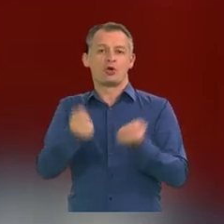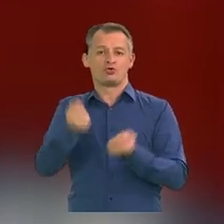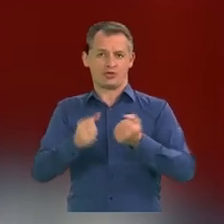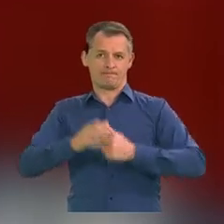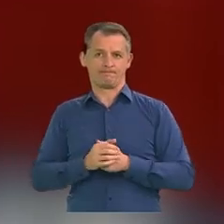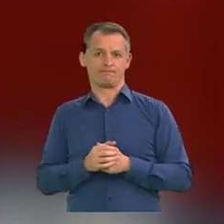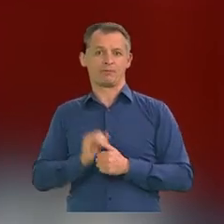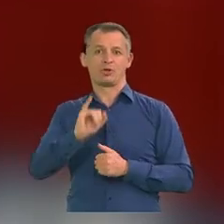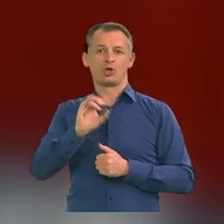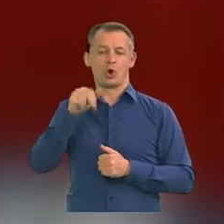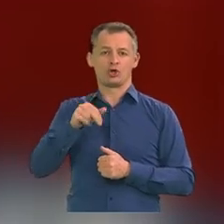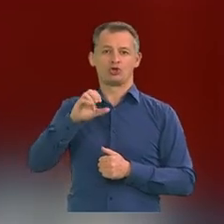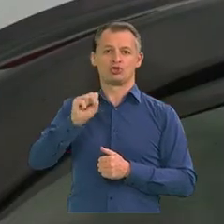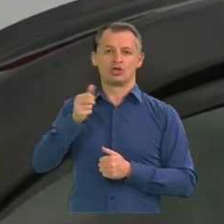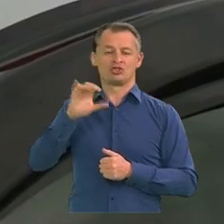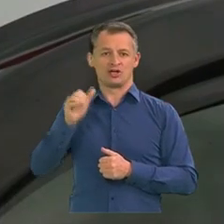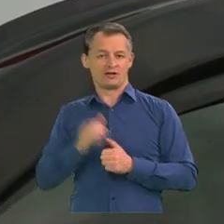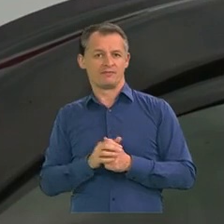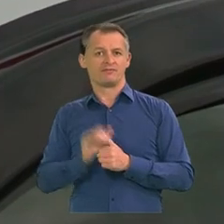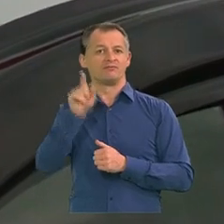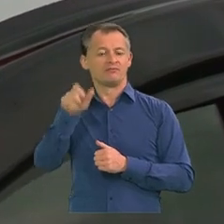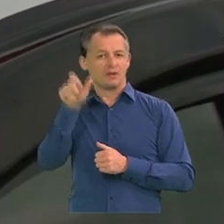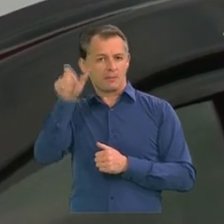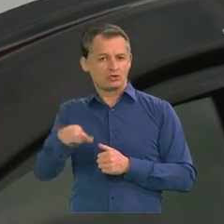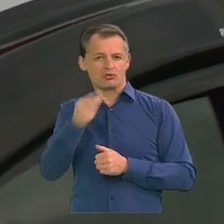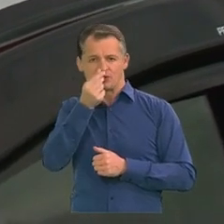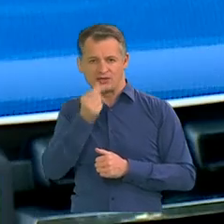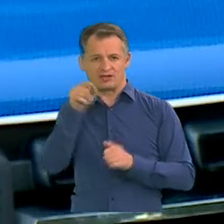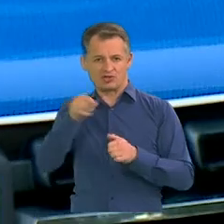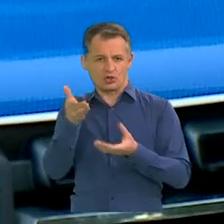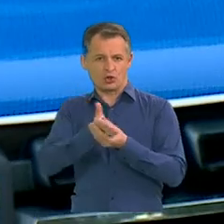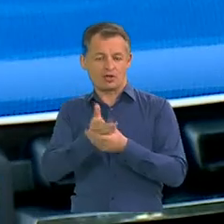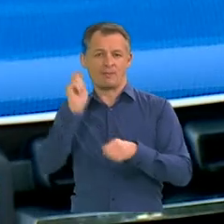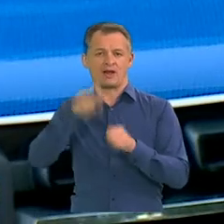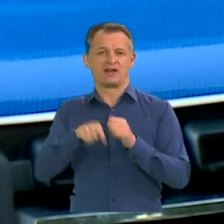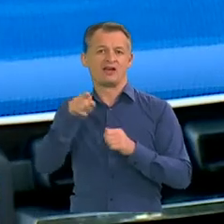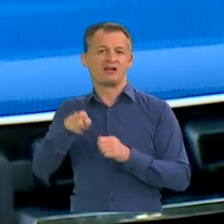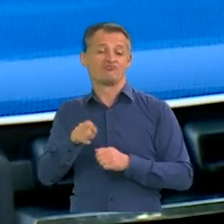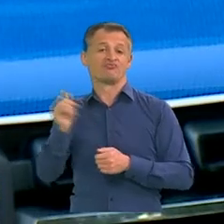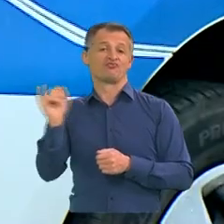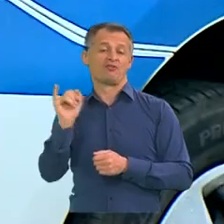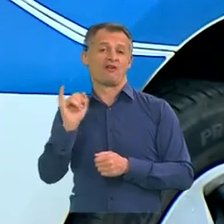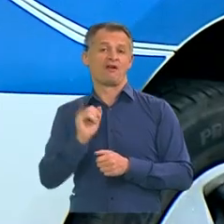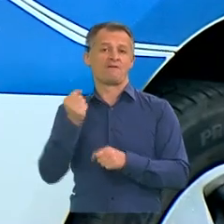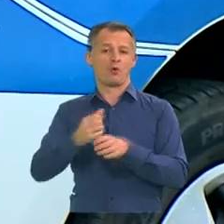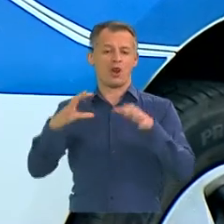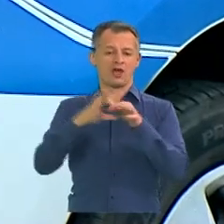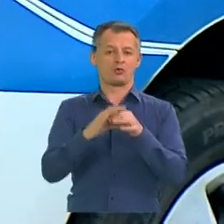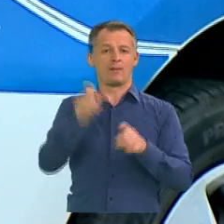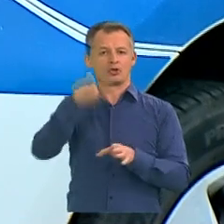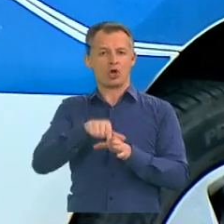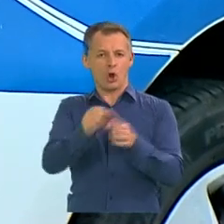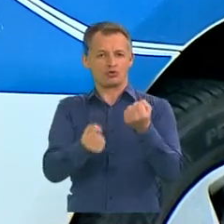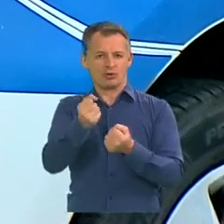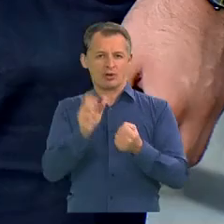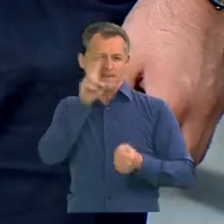Ion Șoricică, fostul șef al Brigăzii Rutiere București, este unul dintre suspecții în acest dosar penal. El este cel care a făcut legătura între șoferul prins băut la